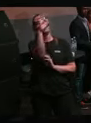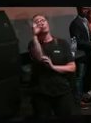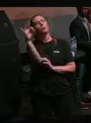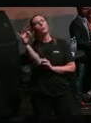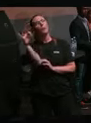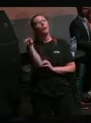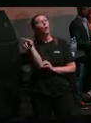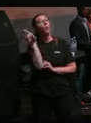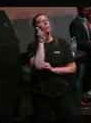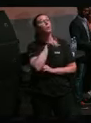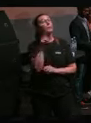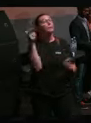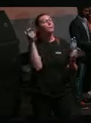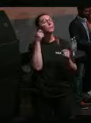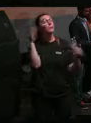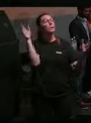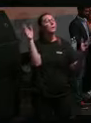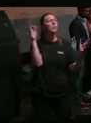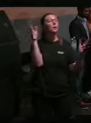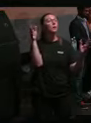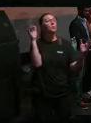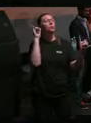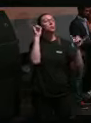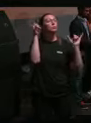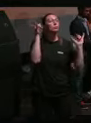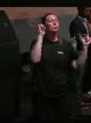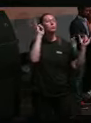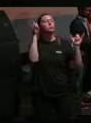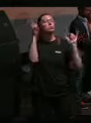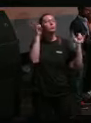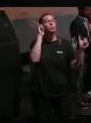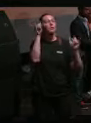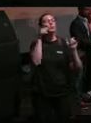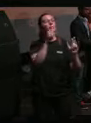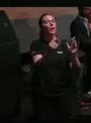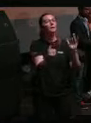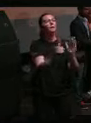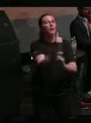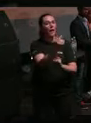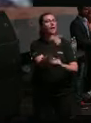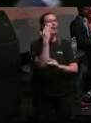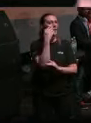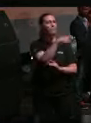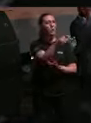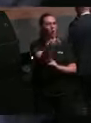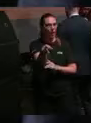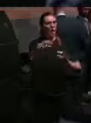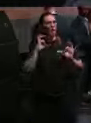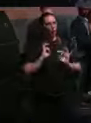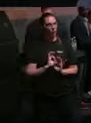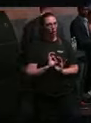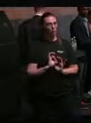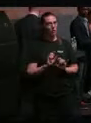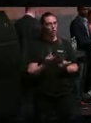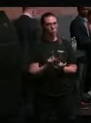av noe i det fjerne. Det er det som blir hverdagen til innbyggerne i ordføreren vi du skal høre fra sin